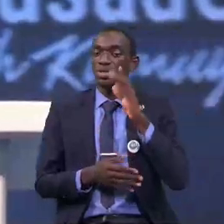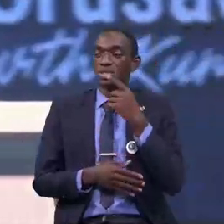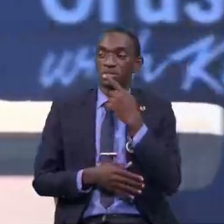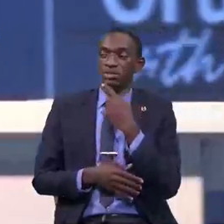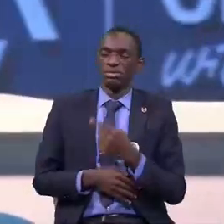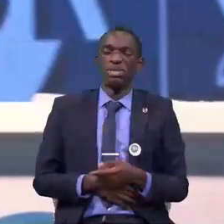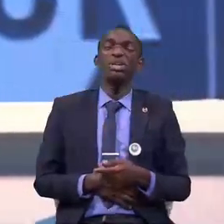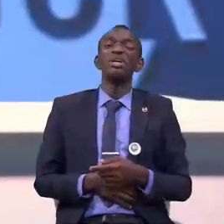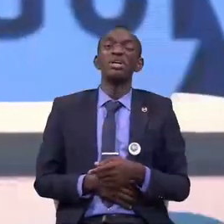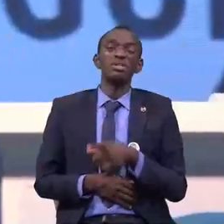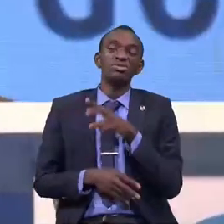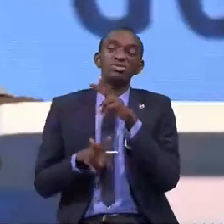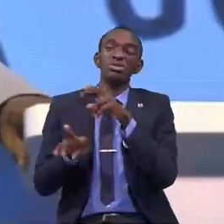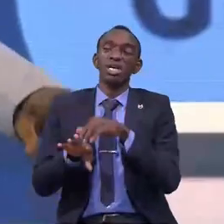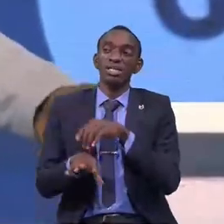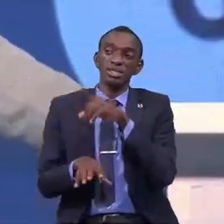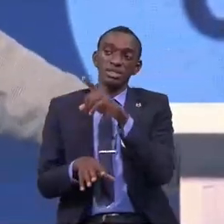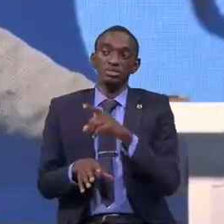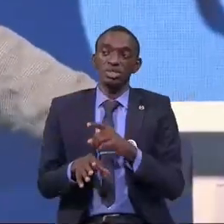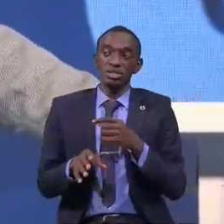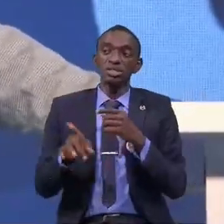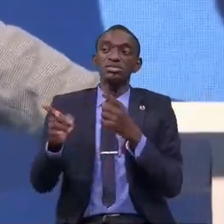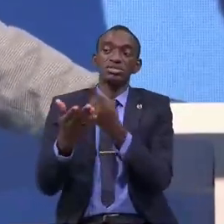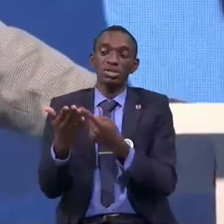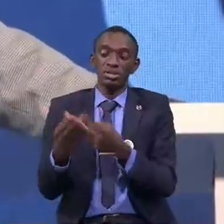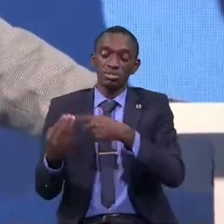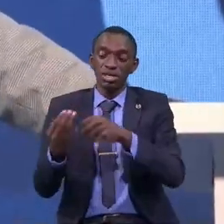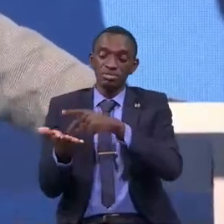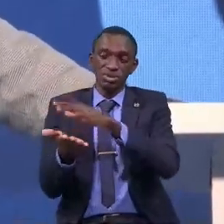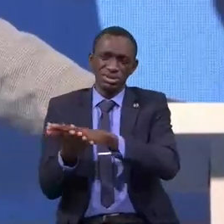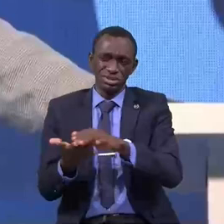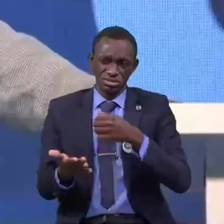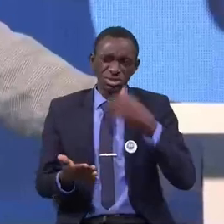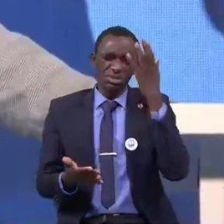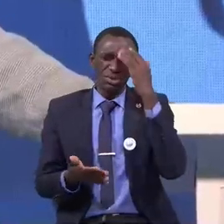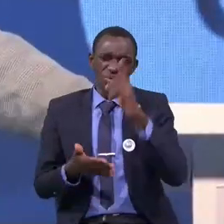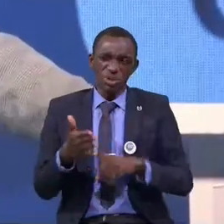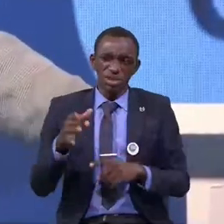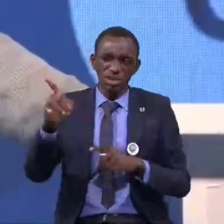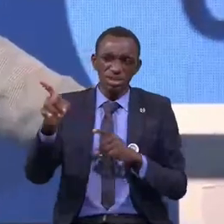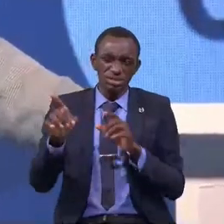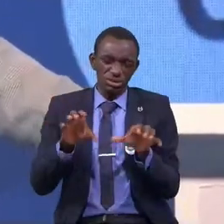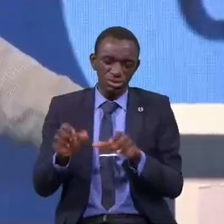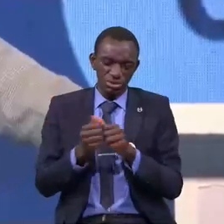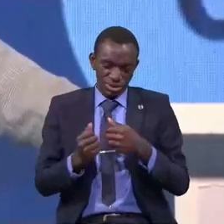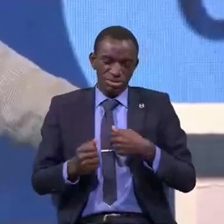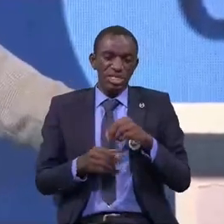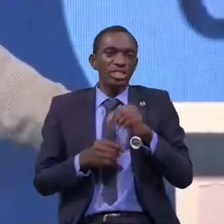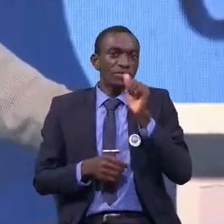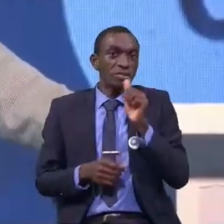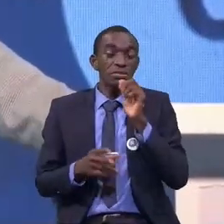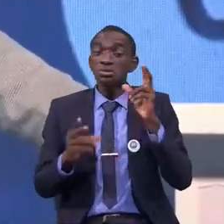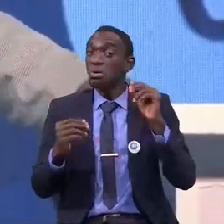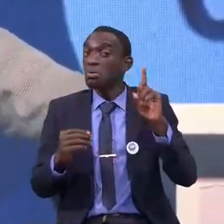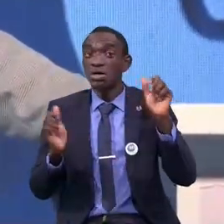oh, regardez, l'homme parle de pureté. On sait ce qu'on fait ensemble dans le secret. Personne ne peut dire